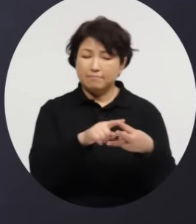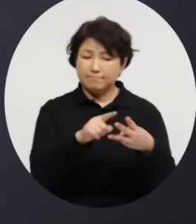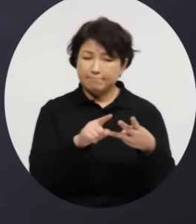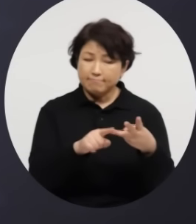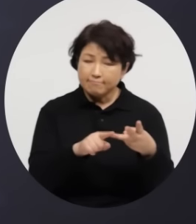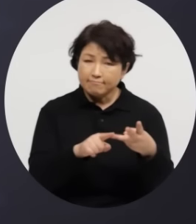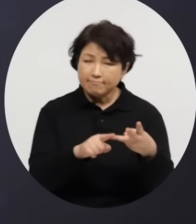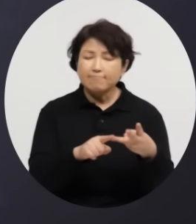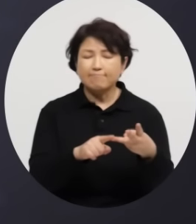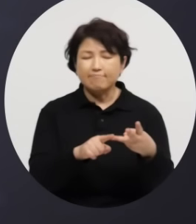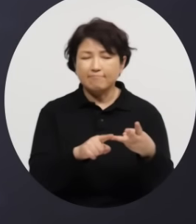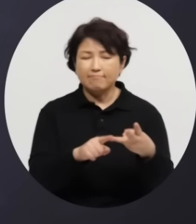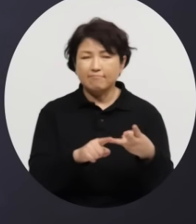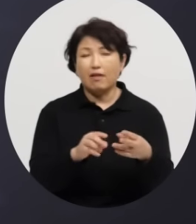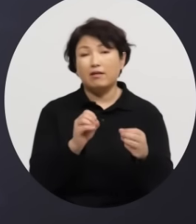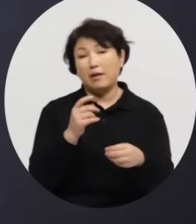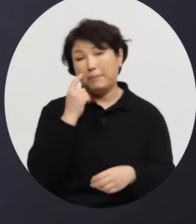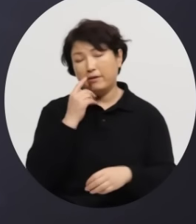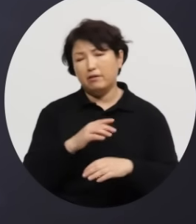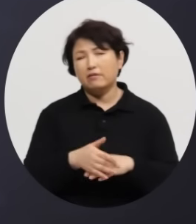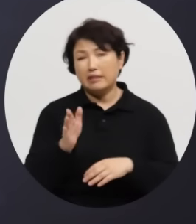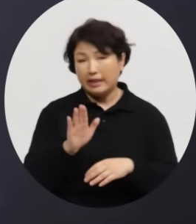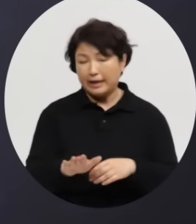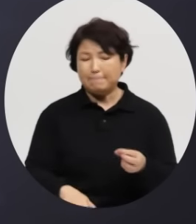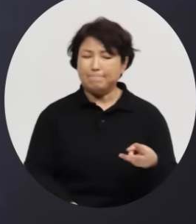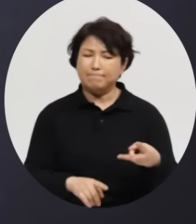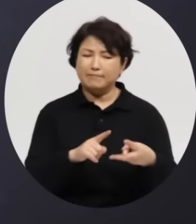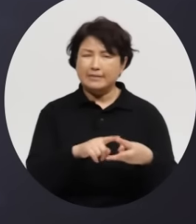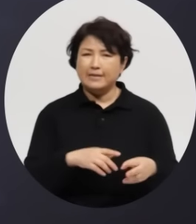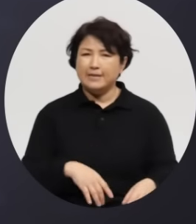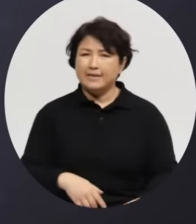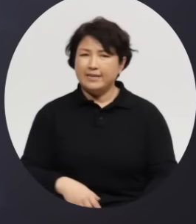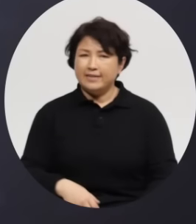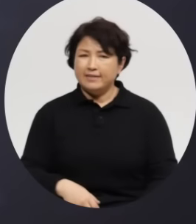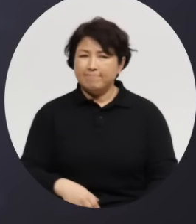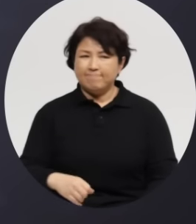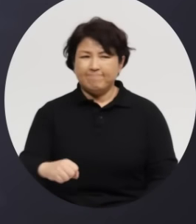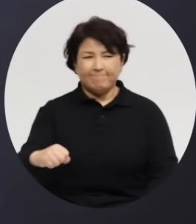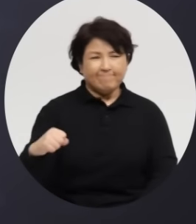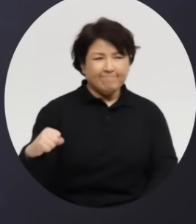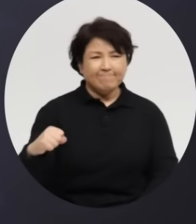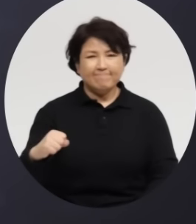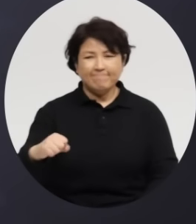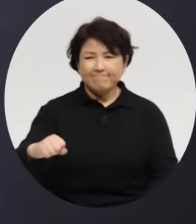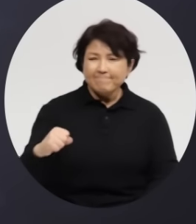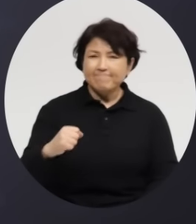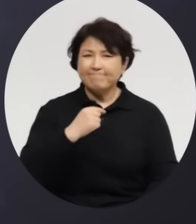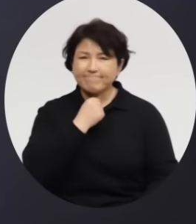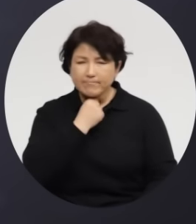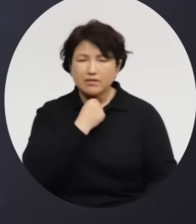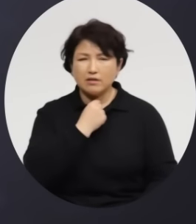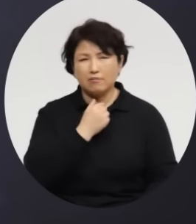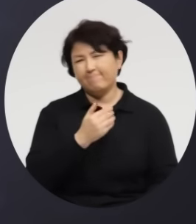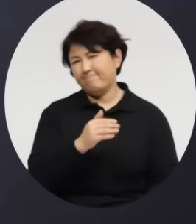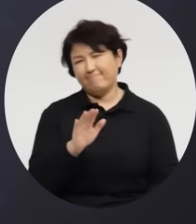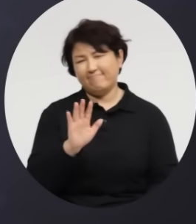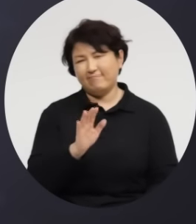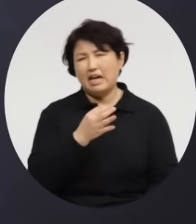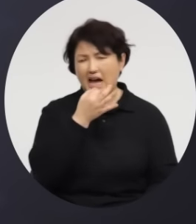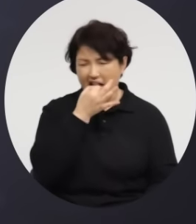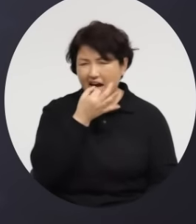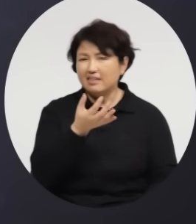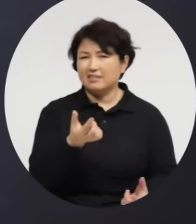되는데, 강한 사람이 되고 싶다. 이런 거는, 조금 욕심이에요.